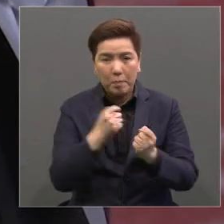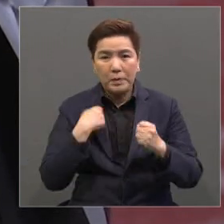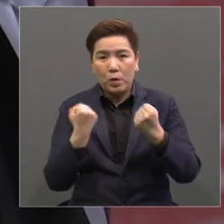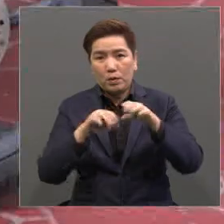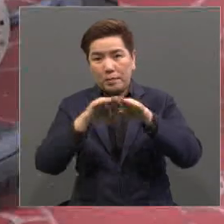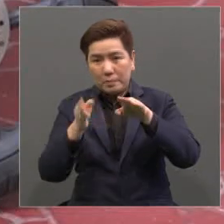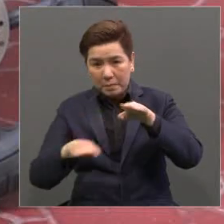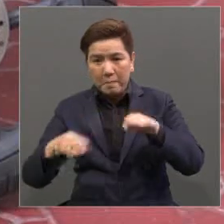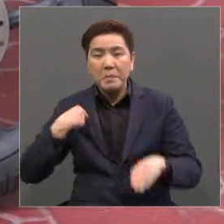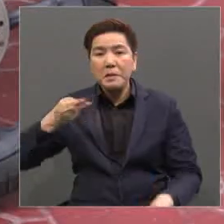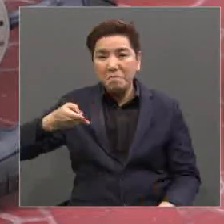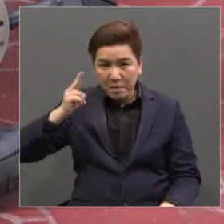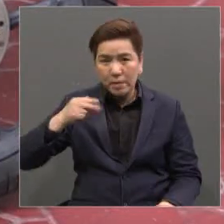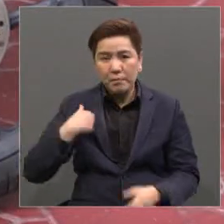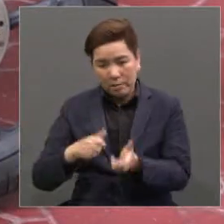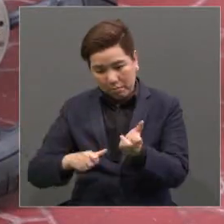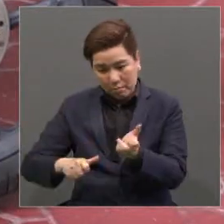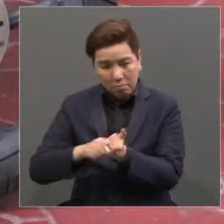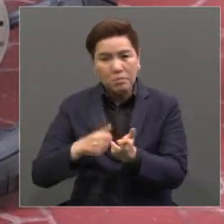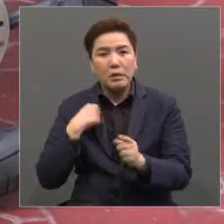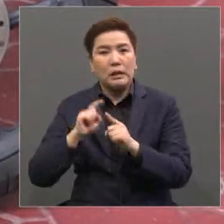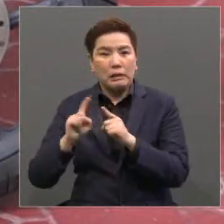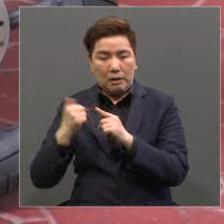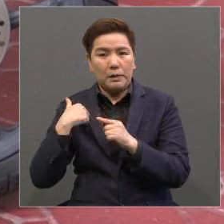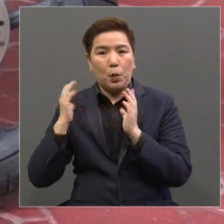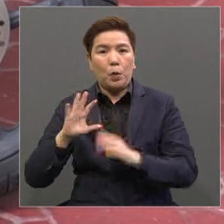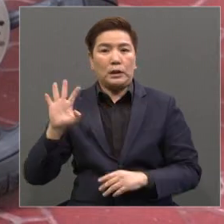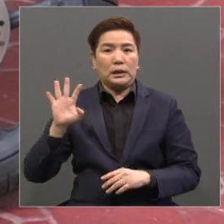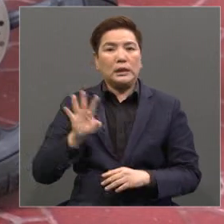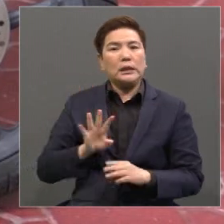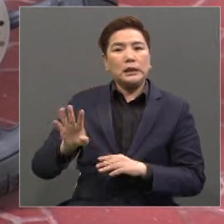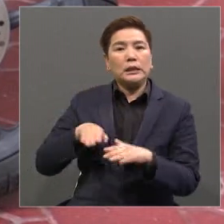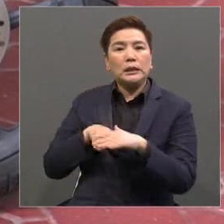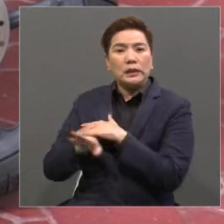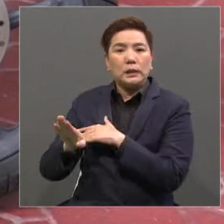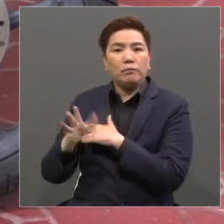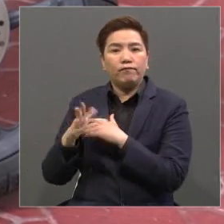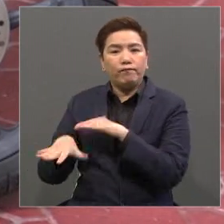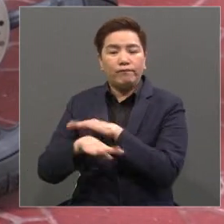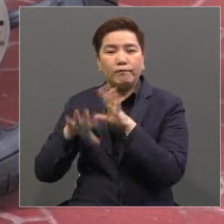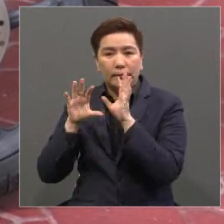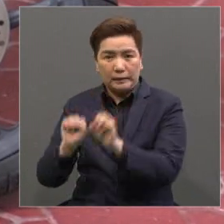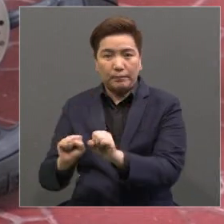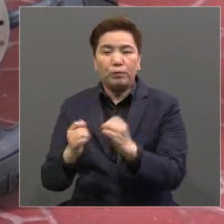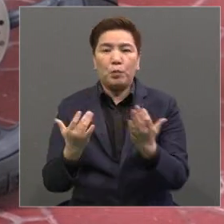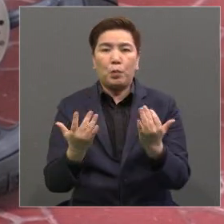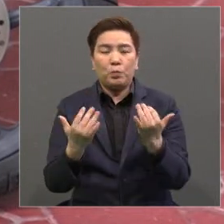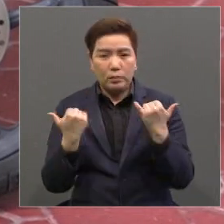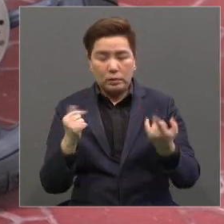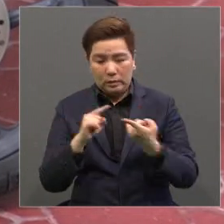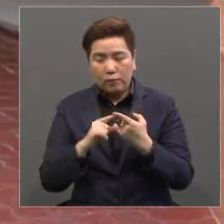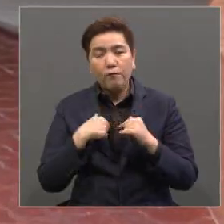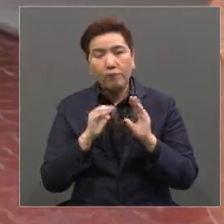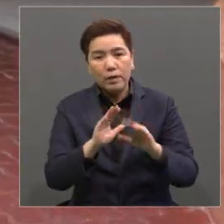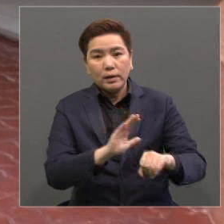กระบะปืนพร้อมกับเครื่องกระสุนด้วยส่วนผู้ร่วมก่อเหตุอีก 4คนอยู่ระหว่างรวบรวมพยานหลักฐานเพื่อดำเนินคดี